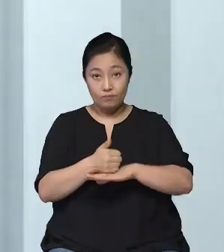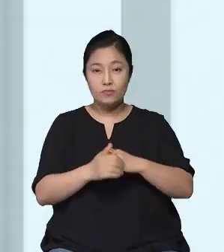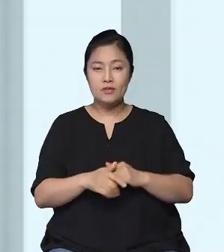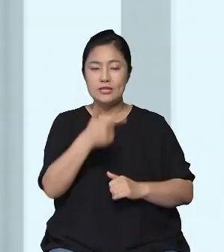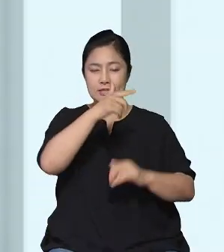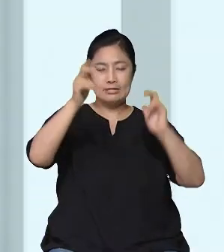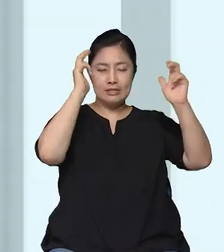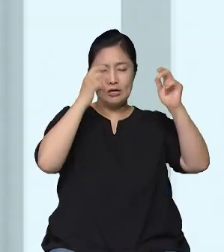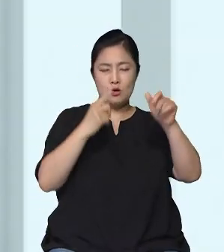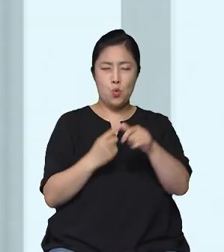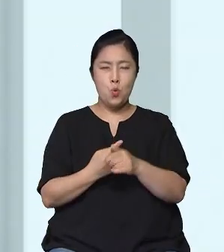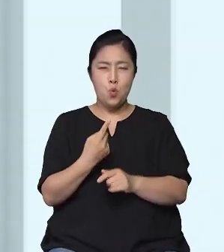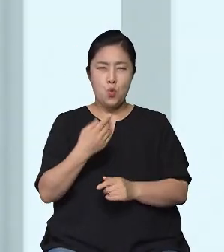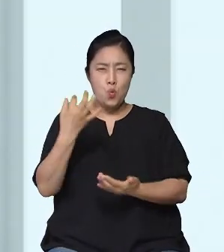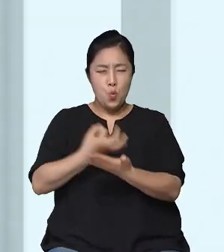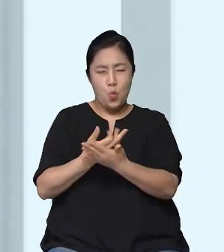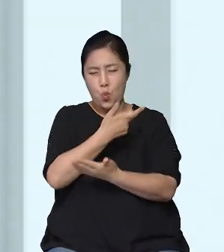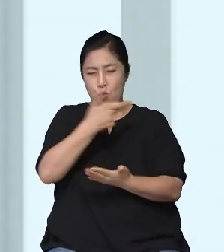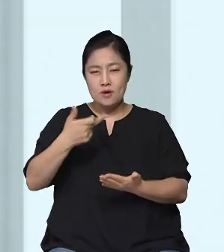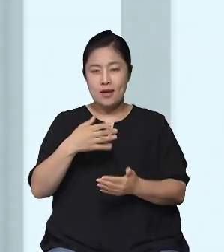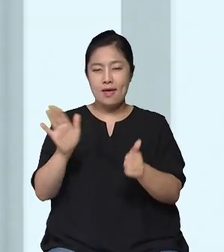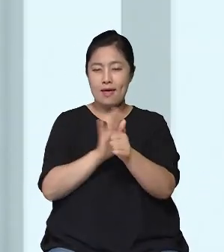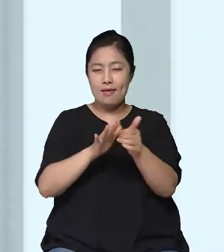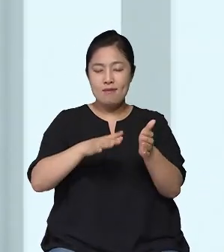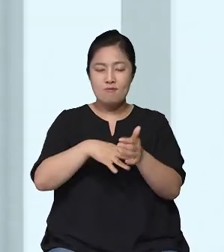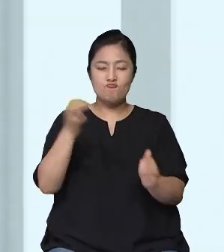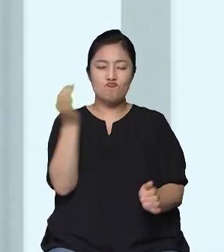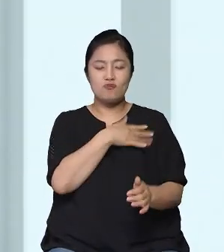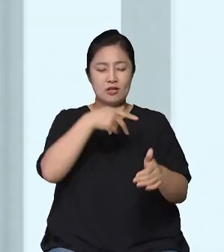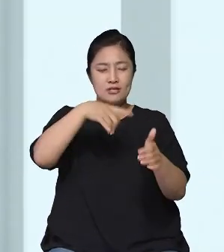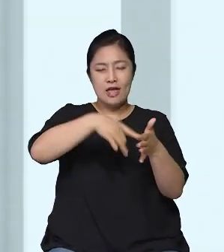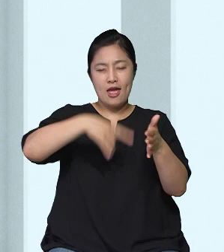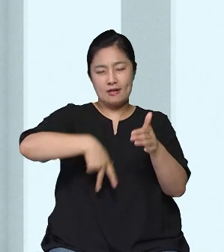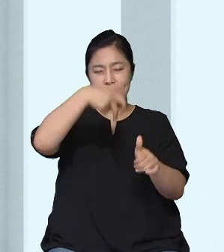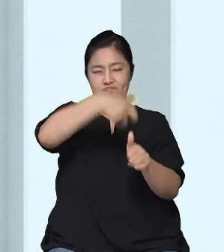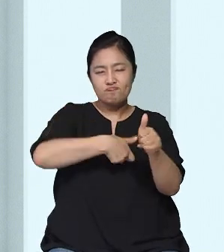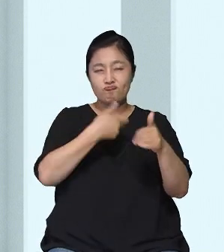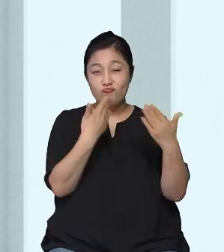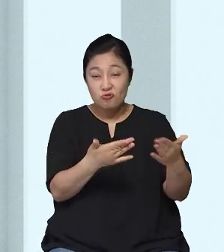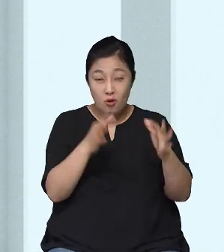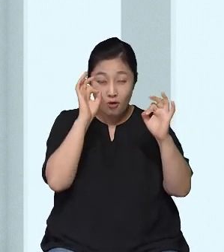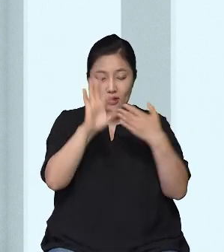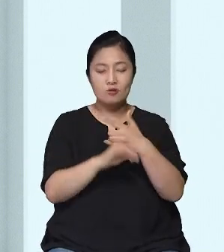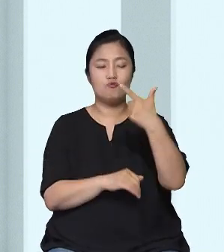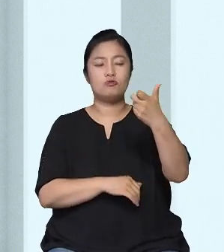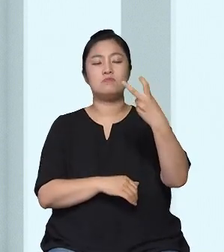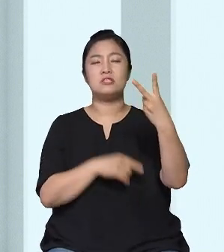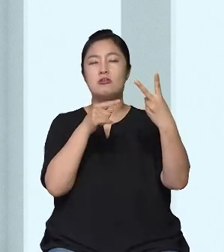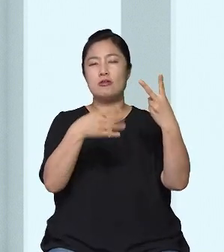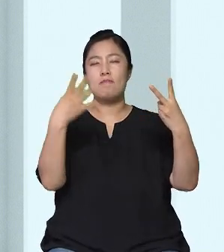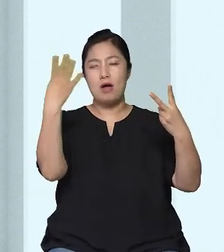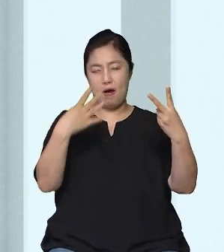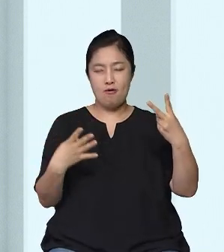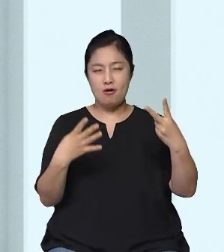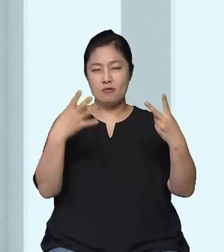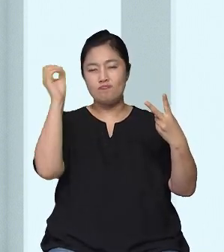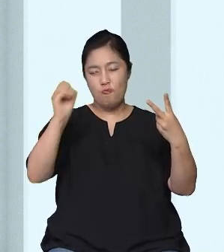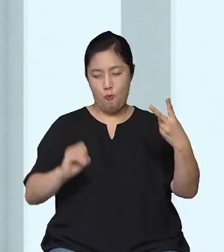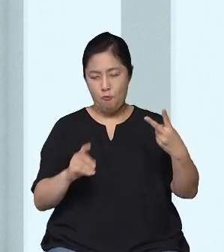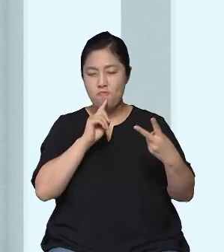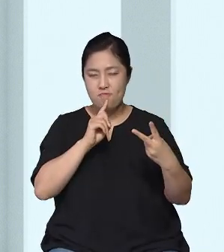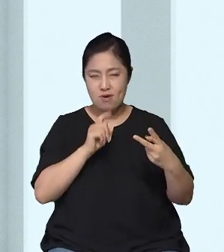대기업과 고소득층에 혜택이 더 많은 부자 감세 정책 이라는 답변이 62.4% 로 압도적